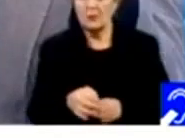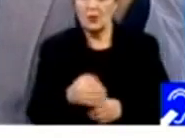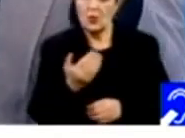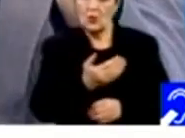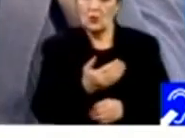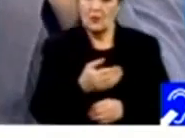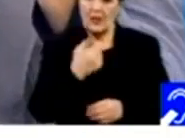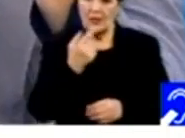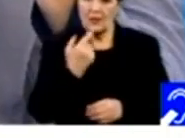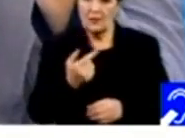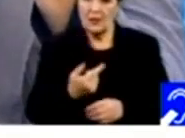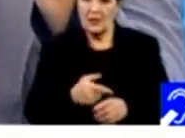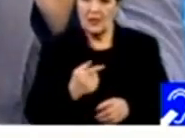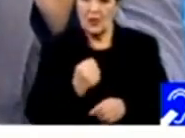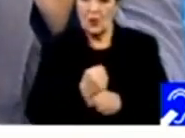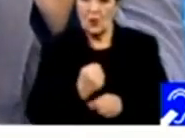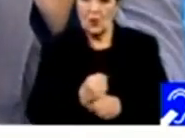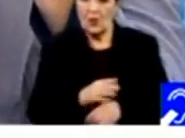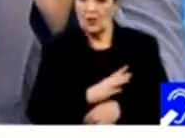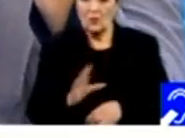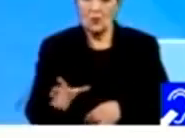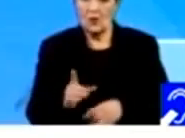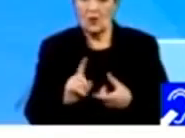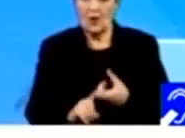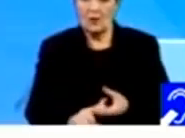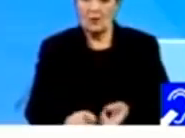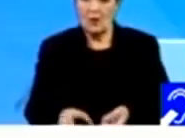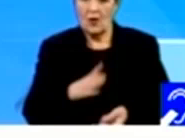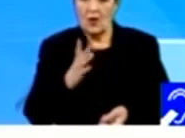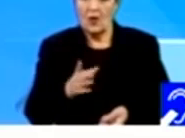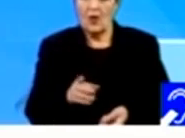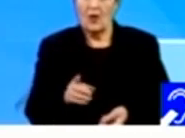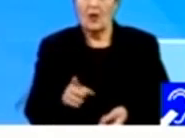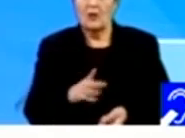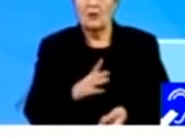mi-a atribuit niște lucruri care nu am nicio tangență.